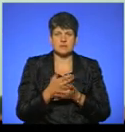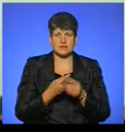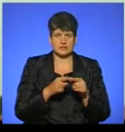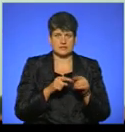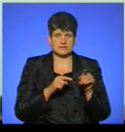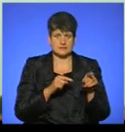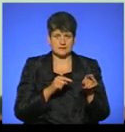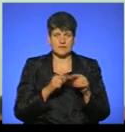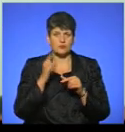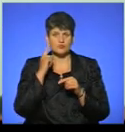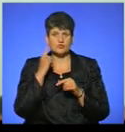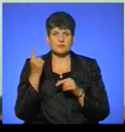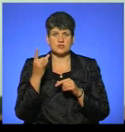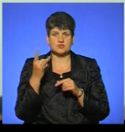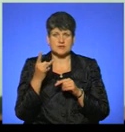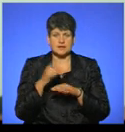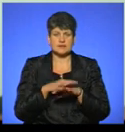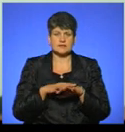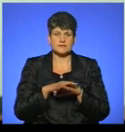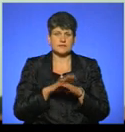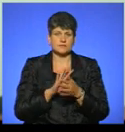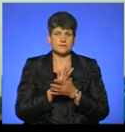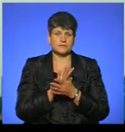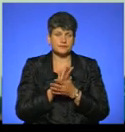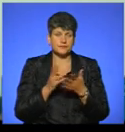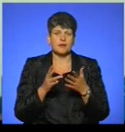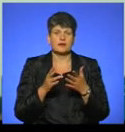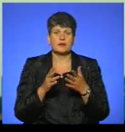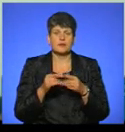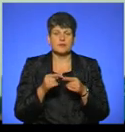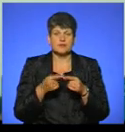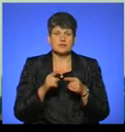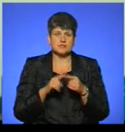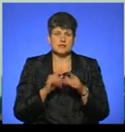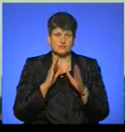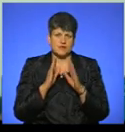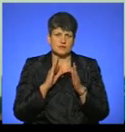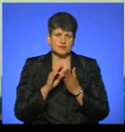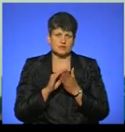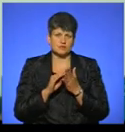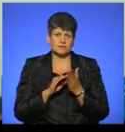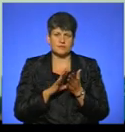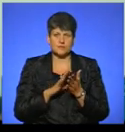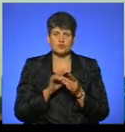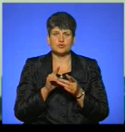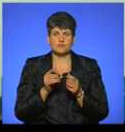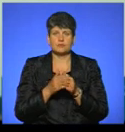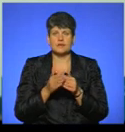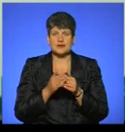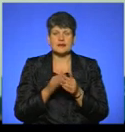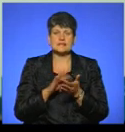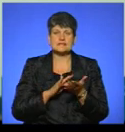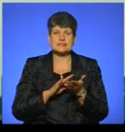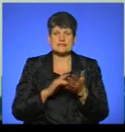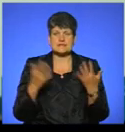почули про це вперше із засобів масових інформацій, фактично із картинок у Фейсбуці, що йде десь в районі Циганки, йде забруднення